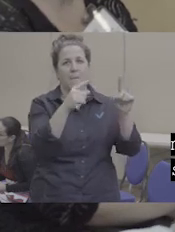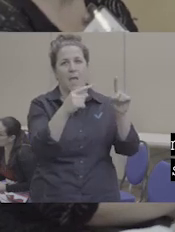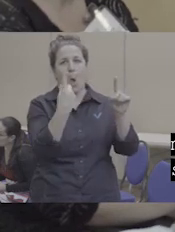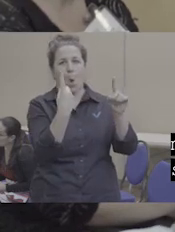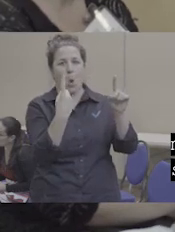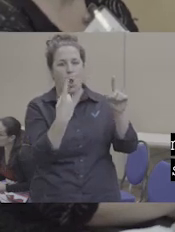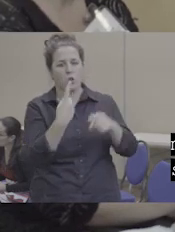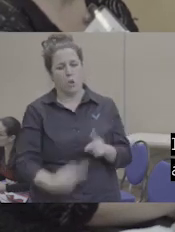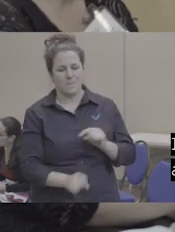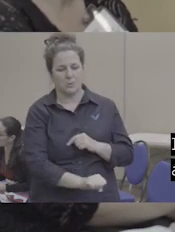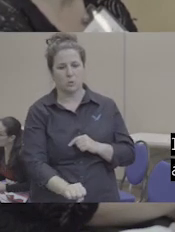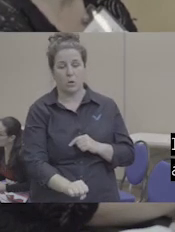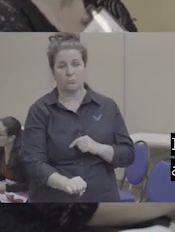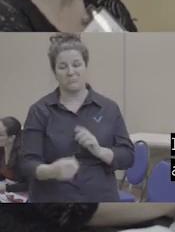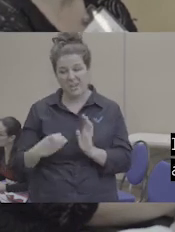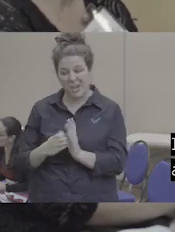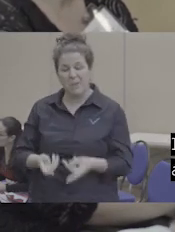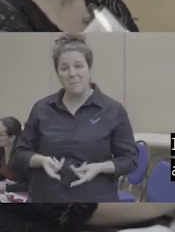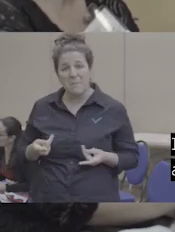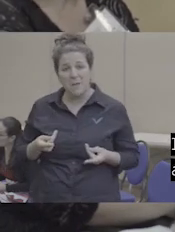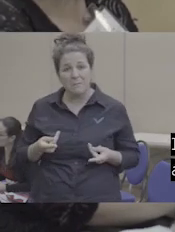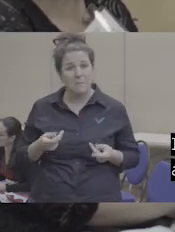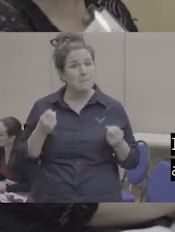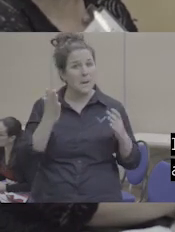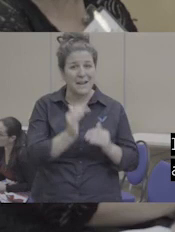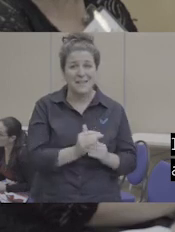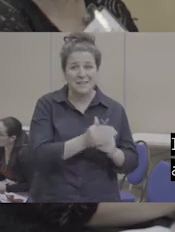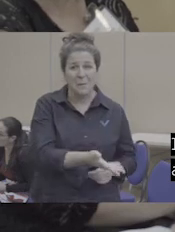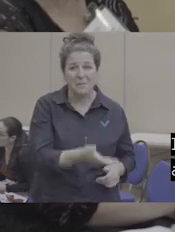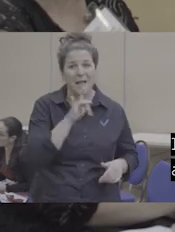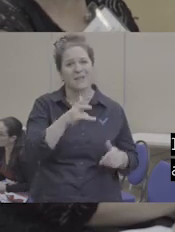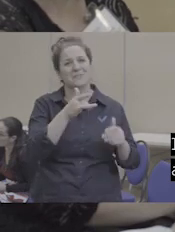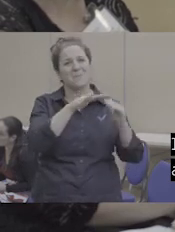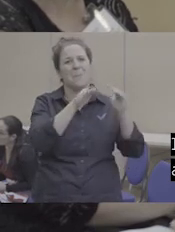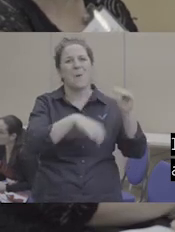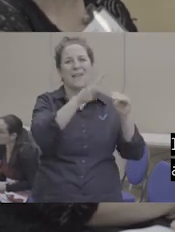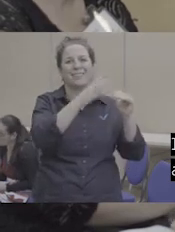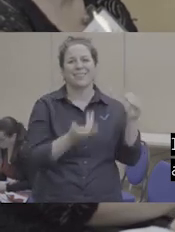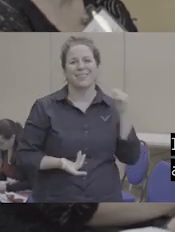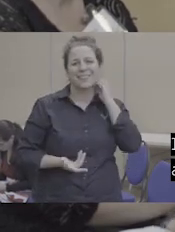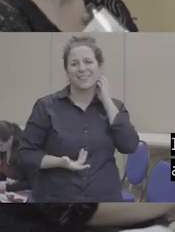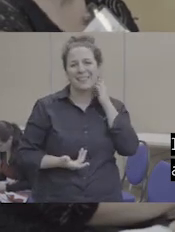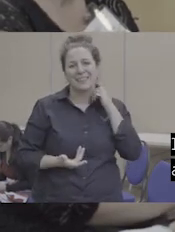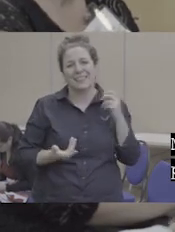le demi-sous-sol. Le code le permet, sans ascenseur, puis ça donne ça.